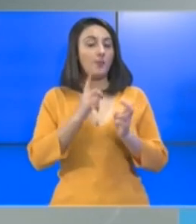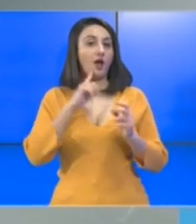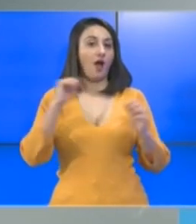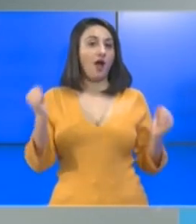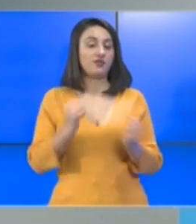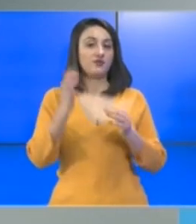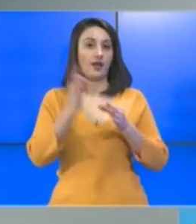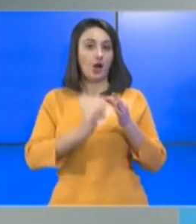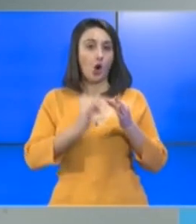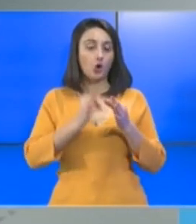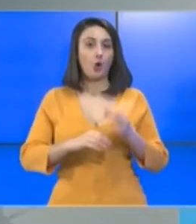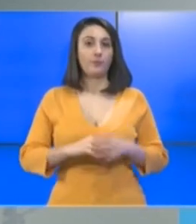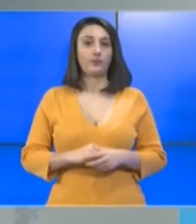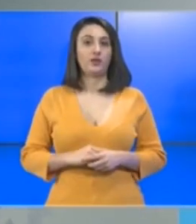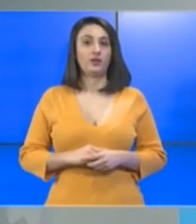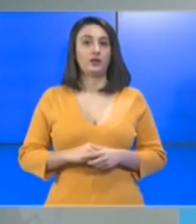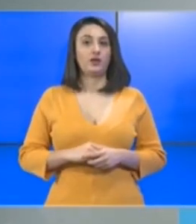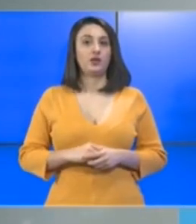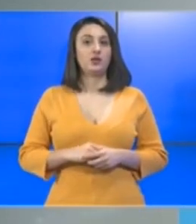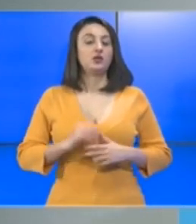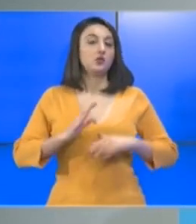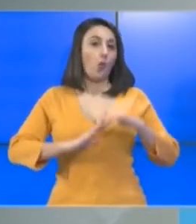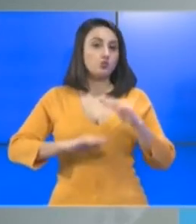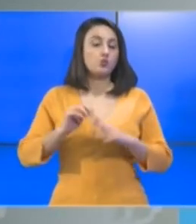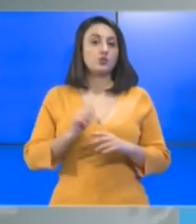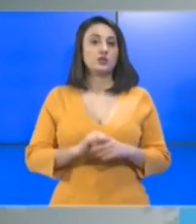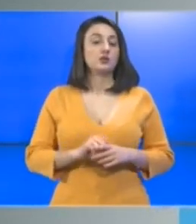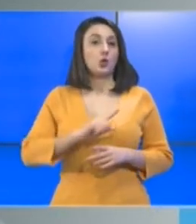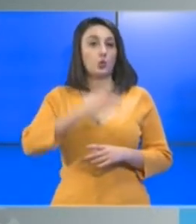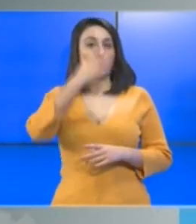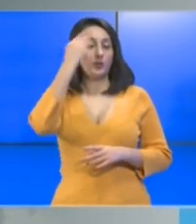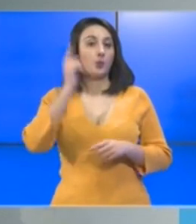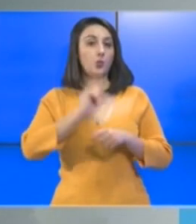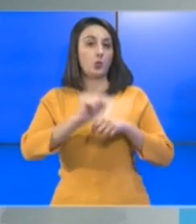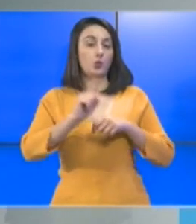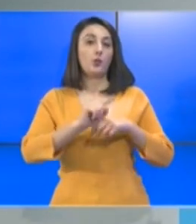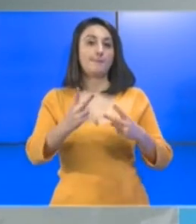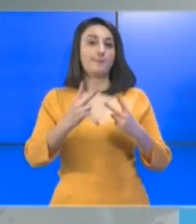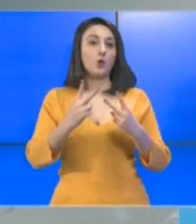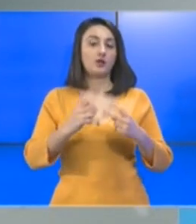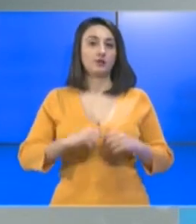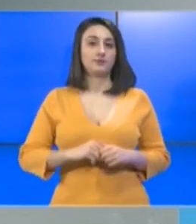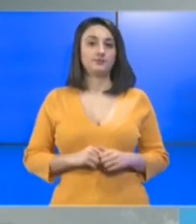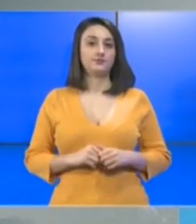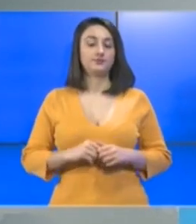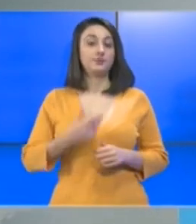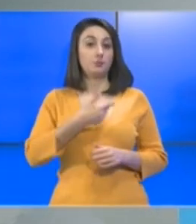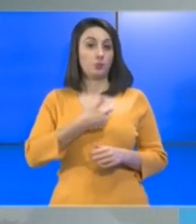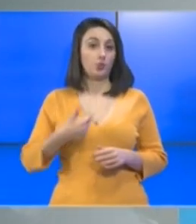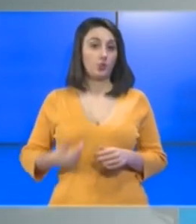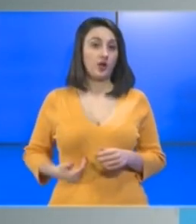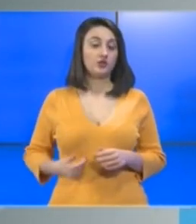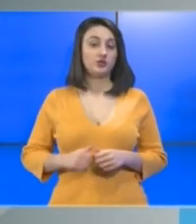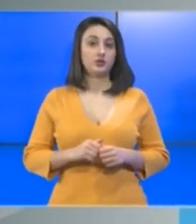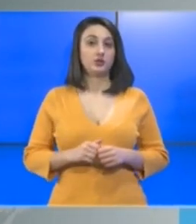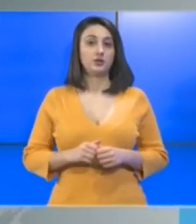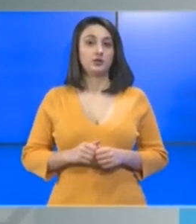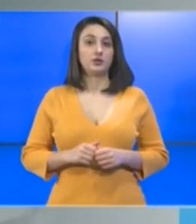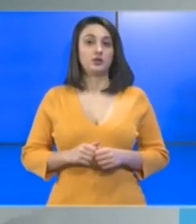activitățile economice, de șantiere. Și să nu uităm un lucru foarte important. În București,